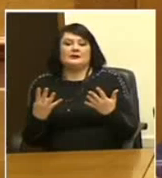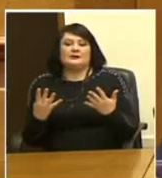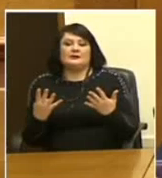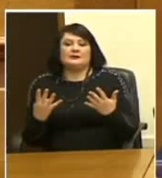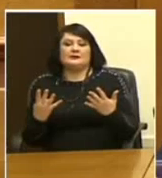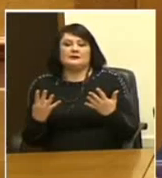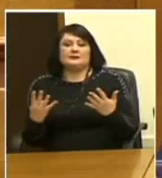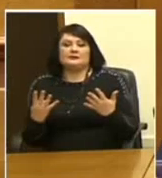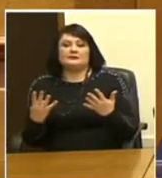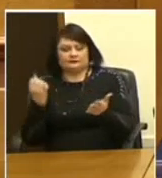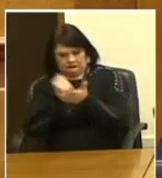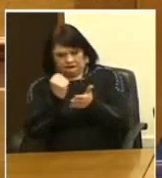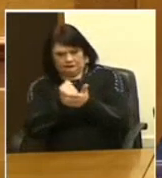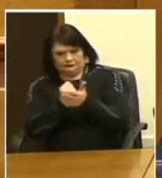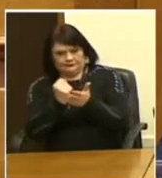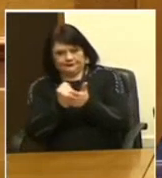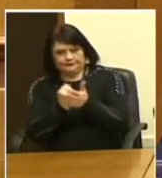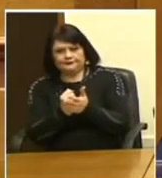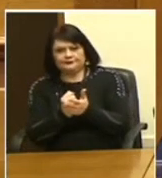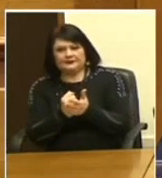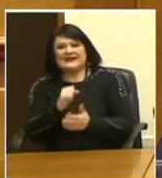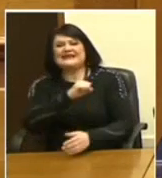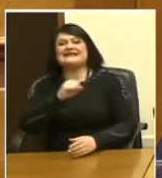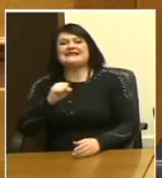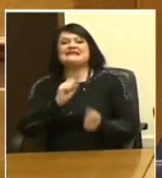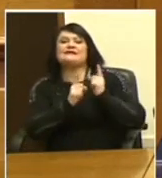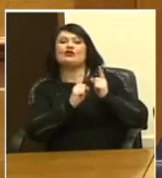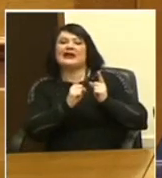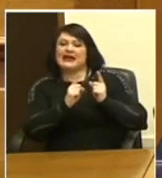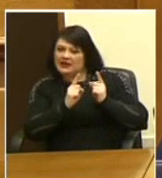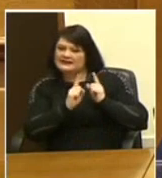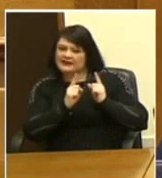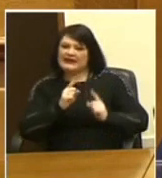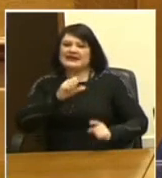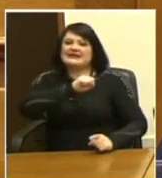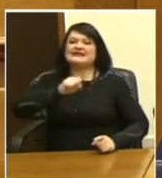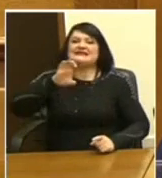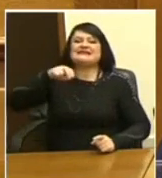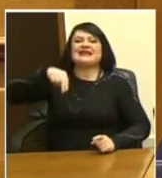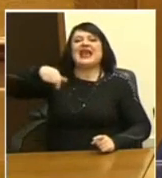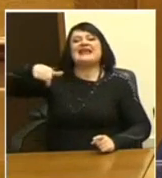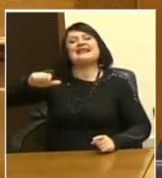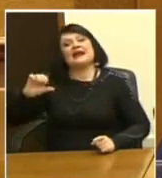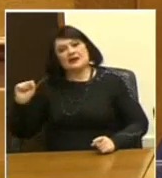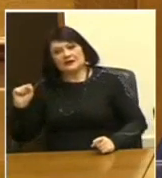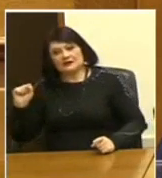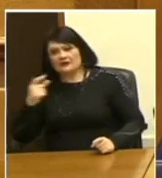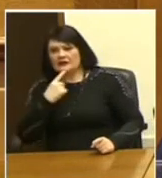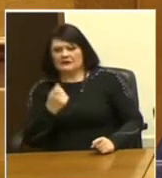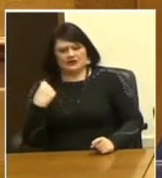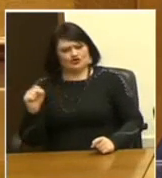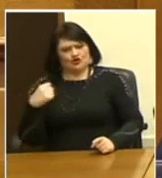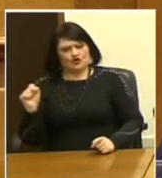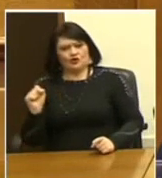οι θεωρήσεις στο Σέγγεν, δεν δεχτήκατε άρση των θεωρήσεων στο Σέγγεν με αναφορά